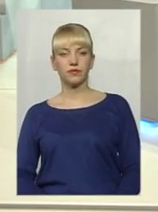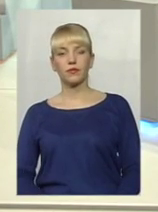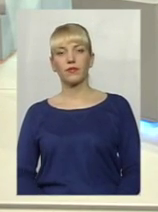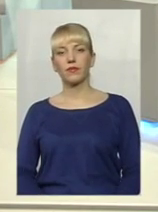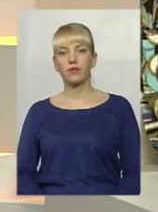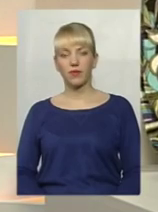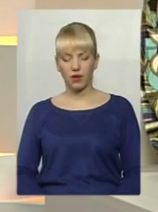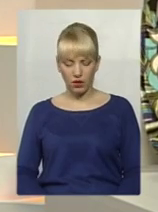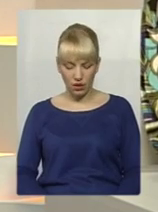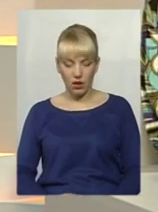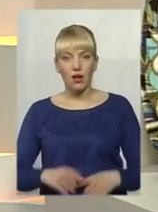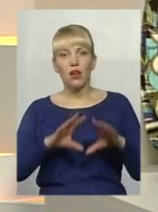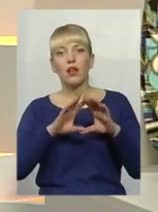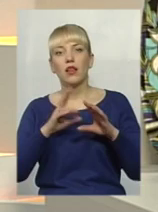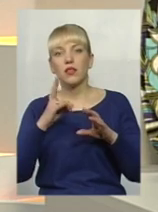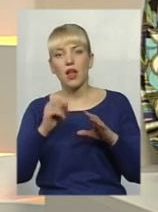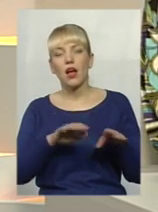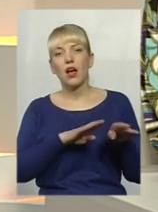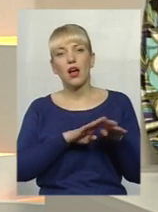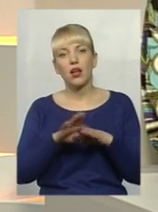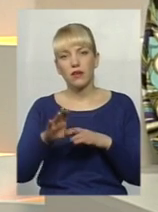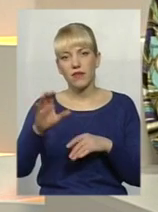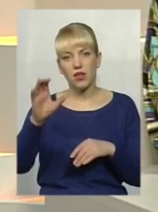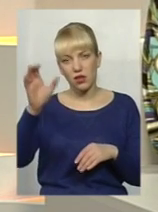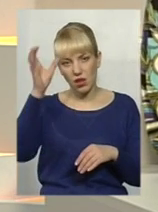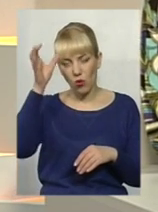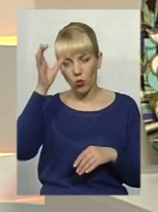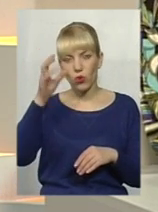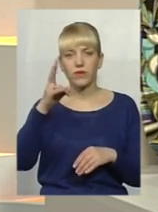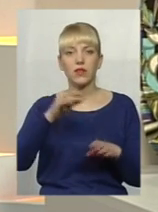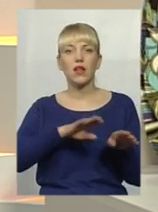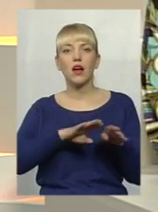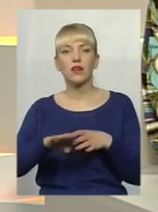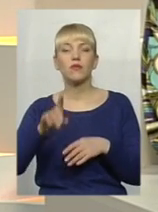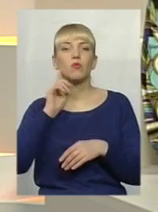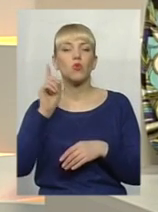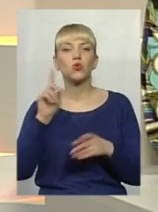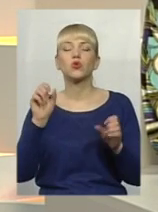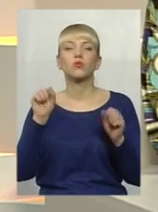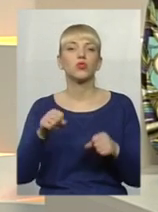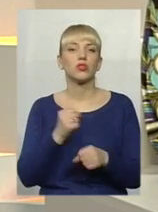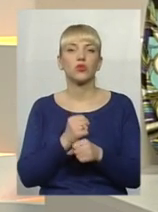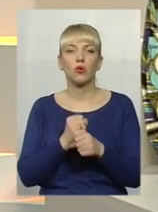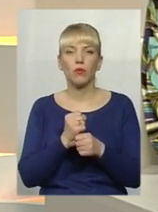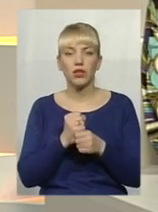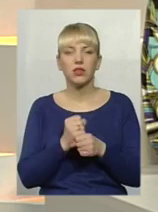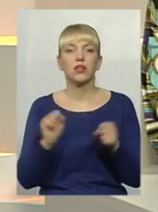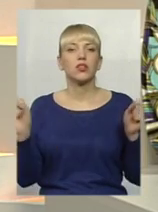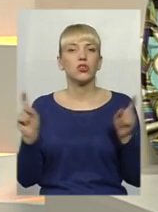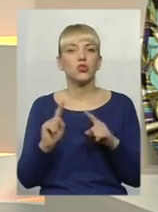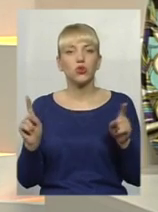на рівні науковців, на рівні молоді, що можемо зробити, аби все-таки